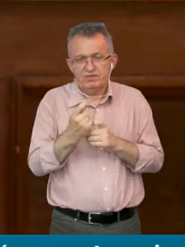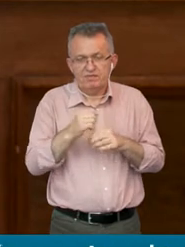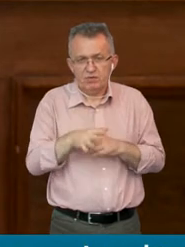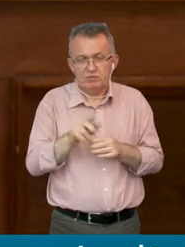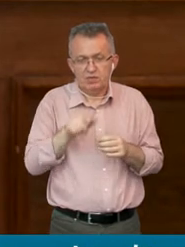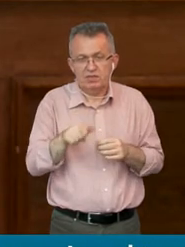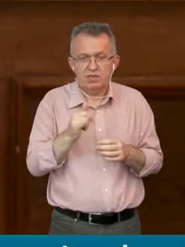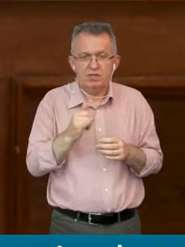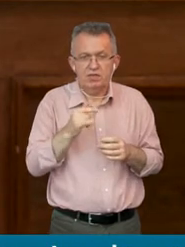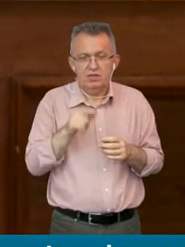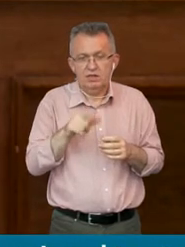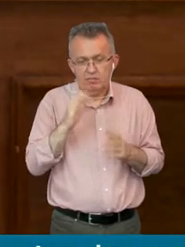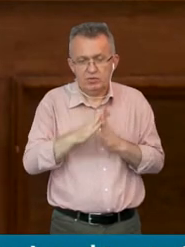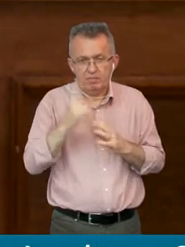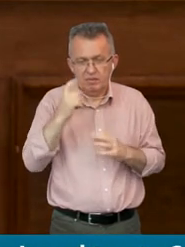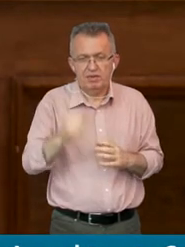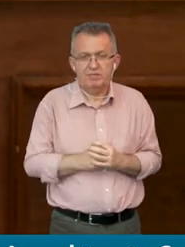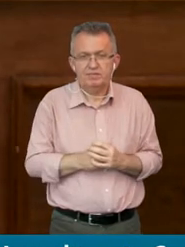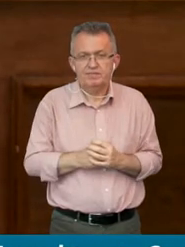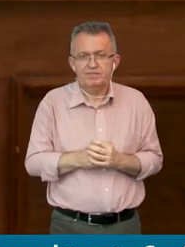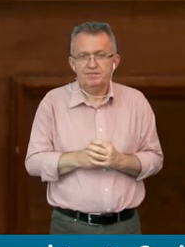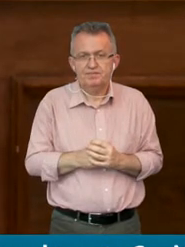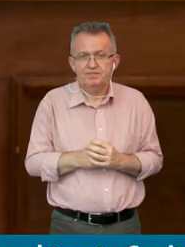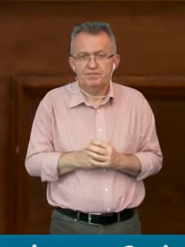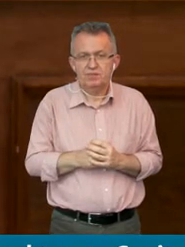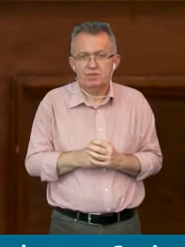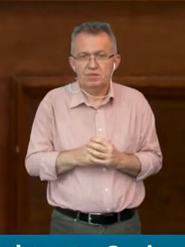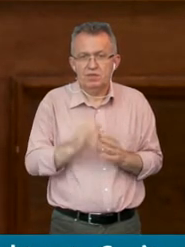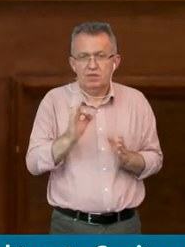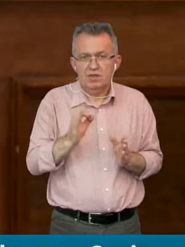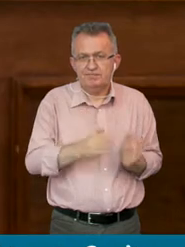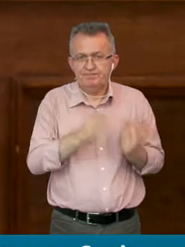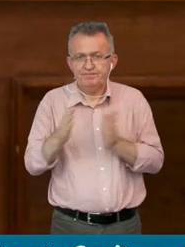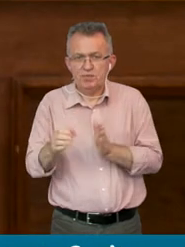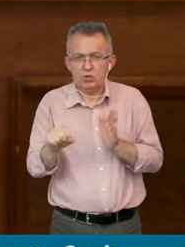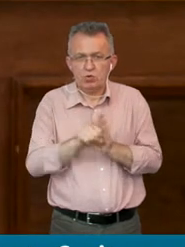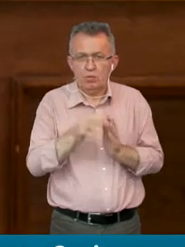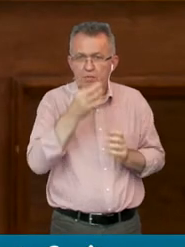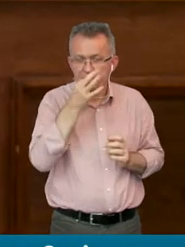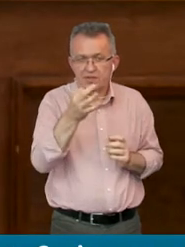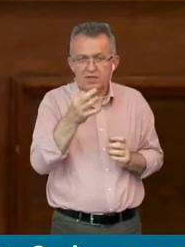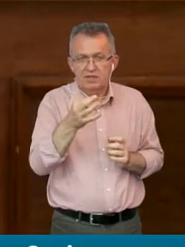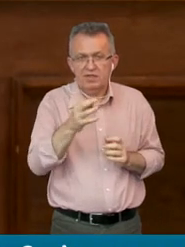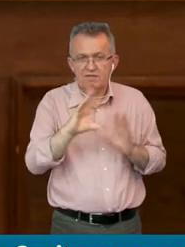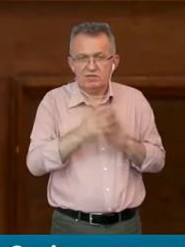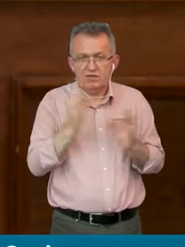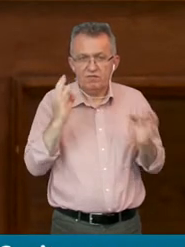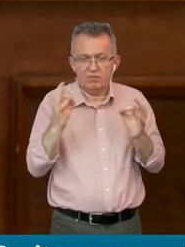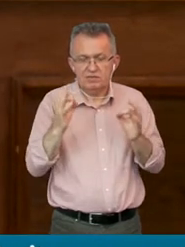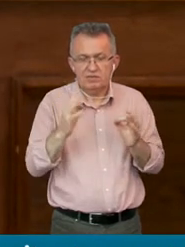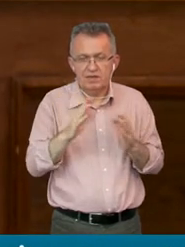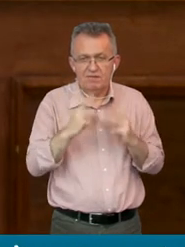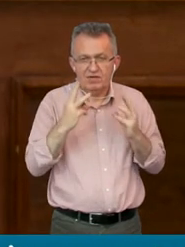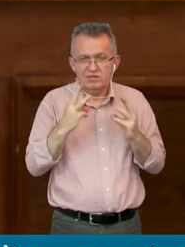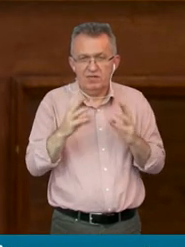o tym pamiętajmy. Moi drodzy, przechodzimy teraz do pytań, bo oczywiście wszystkie informacje